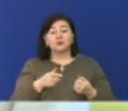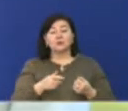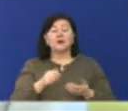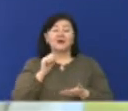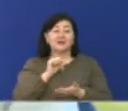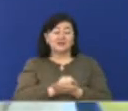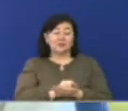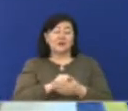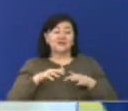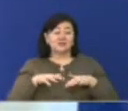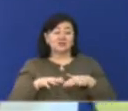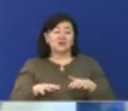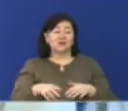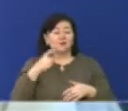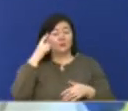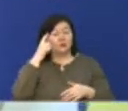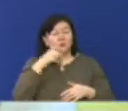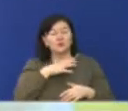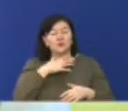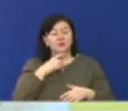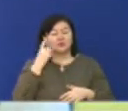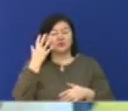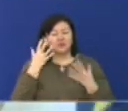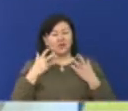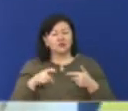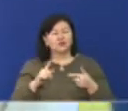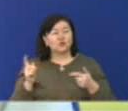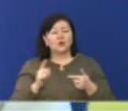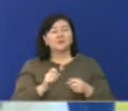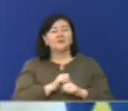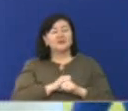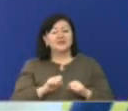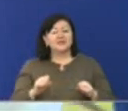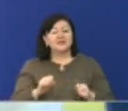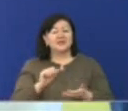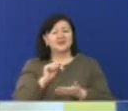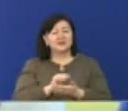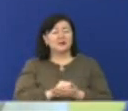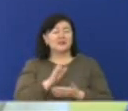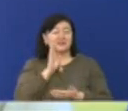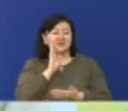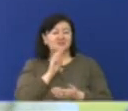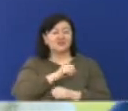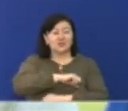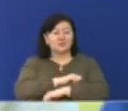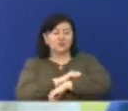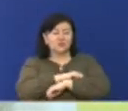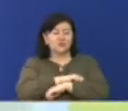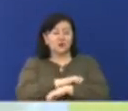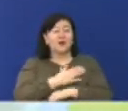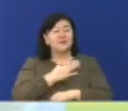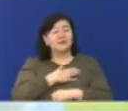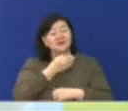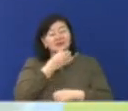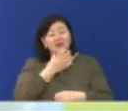Многие считают, что девушкам не стоит заниматься таким видом спорта, как дзюдо. Даже мои родители поначалу были против. Но так как мне очень нравился этот вид,